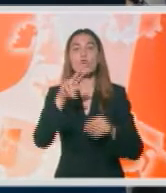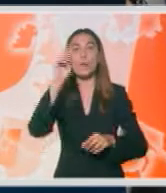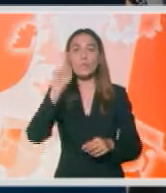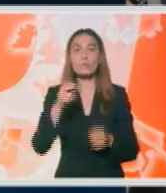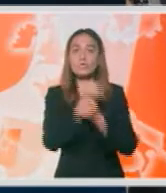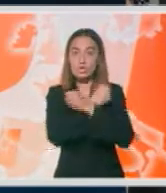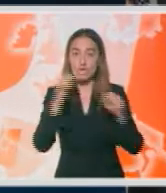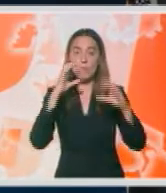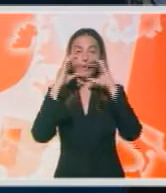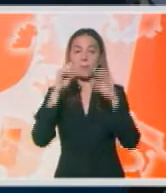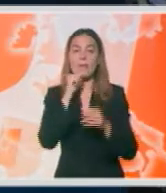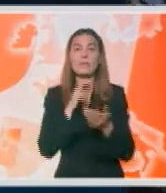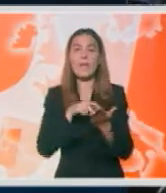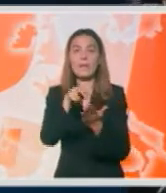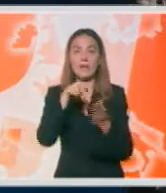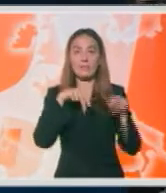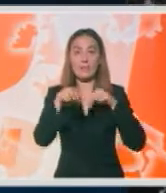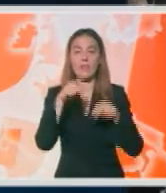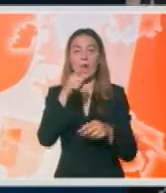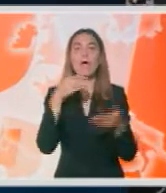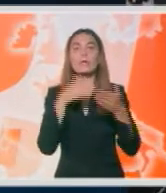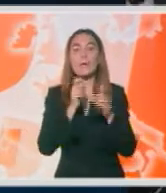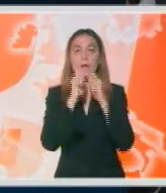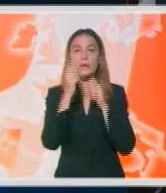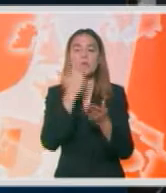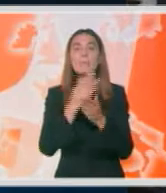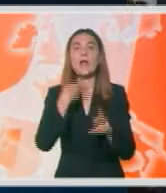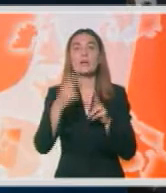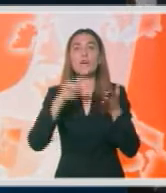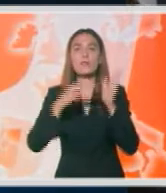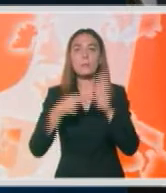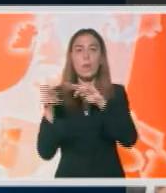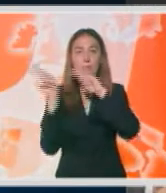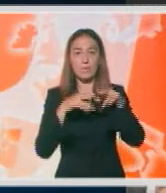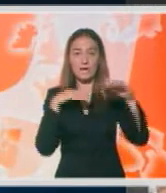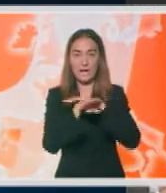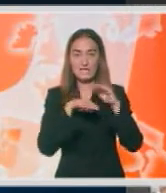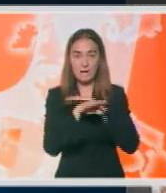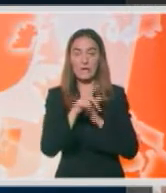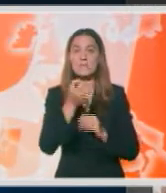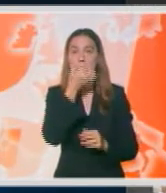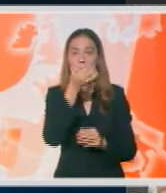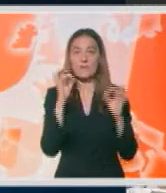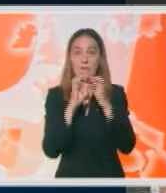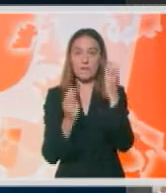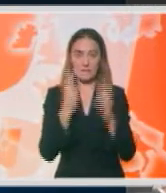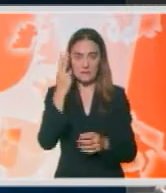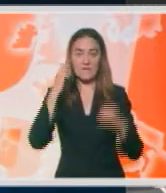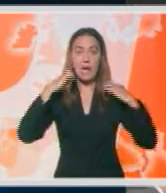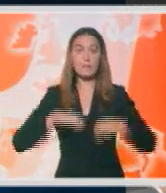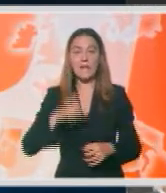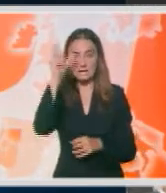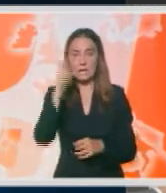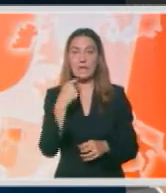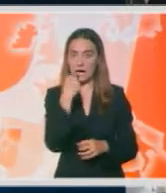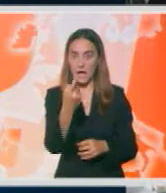omogućiti slobodu medija i kretanja. Tema razgovora bilo je rešavanje problema povratka izbeglica. U izjavi za B92 predsednik Josipović